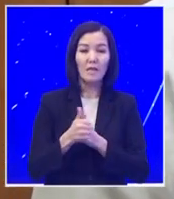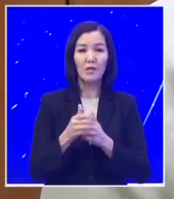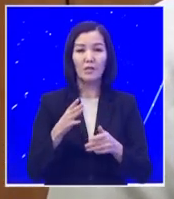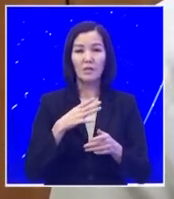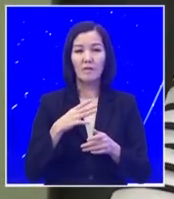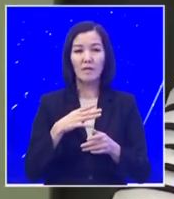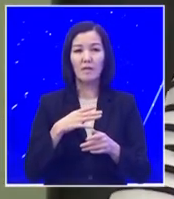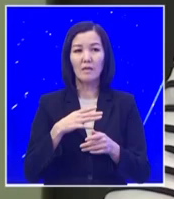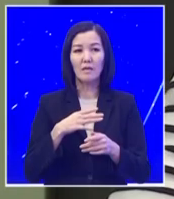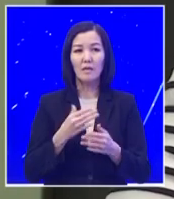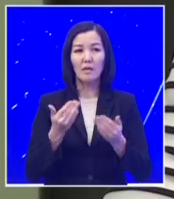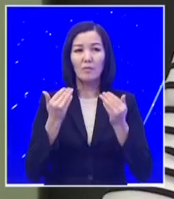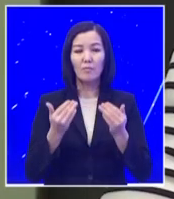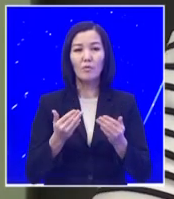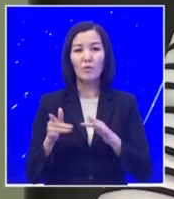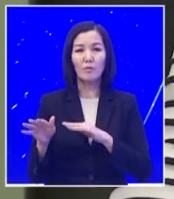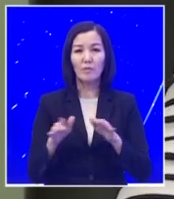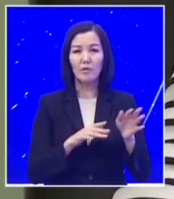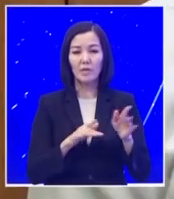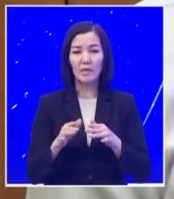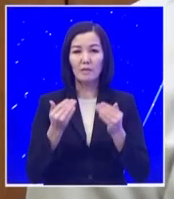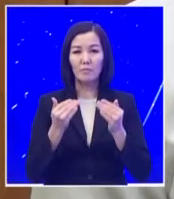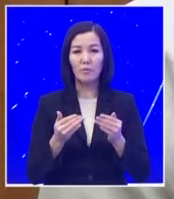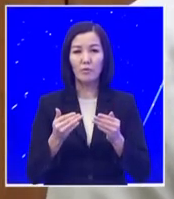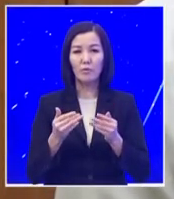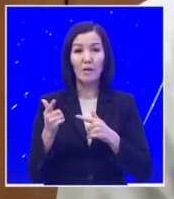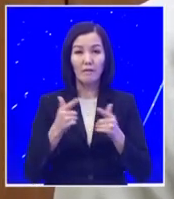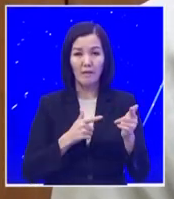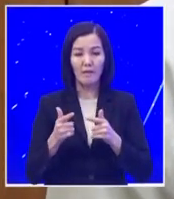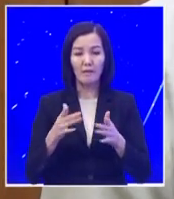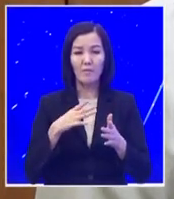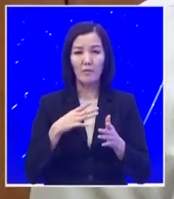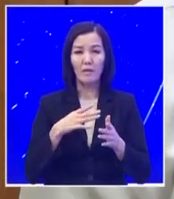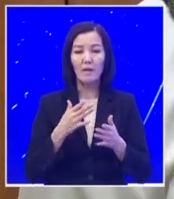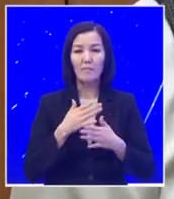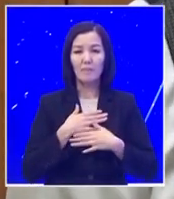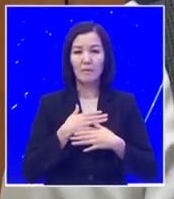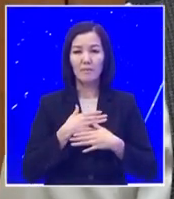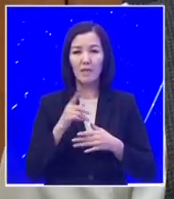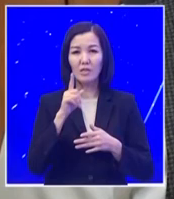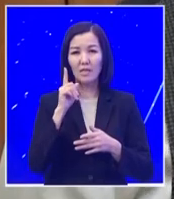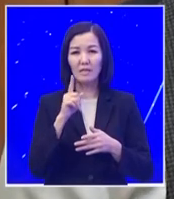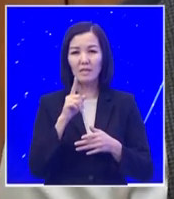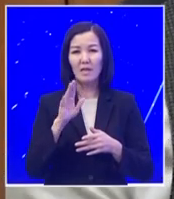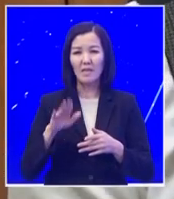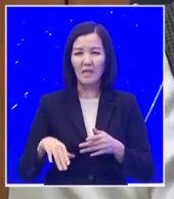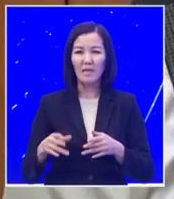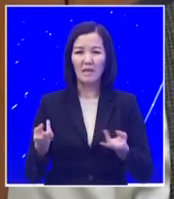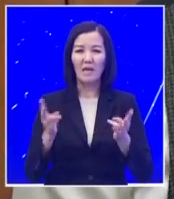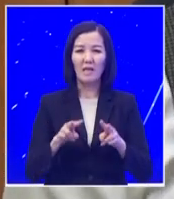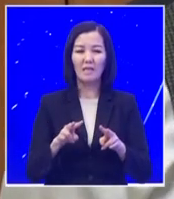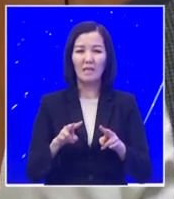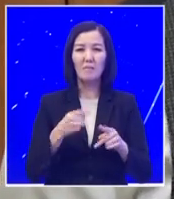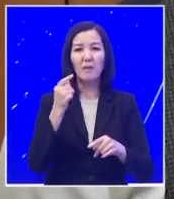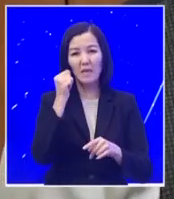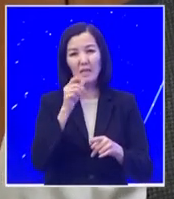жас босақты. Бүгін барған іс-шарасын бүгін бітіріп ұстайтын бұқсының қасиеті бар да. Біз мысалы жас болып кейде андай әртүрлі